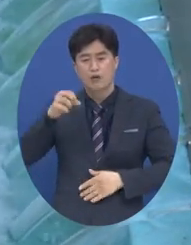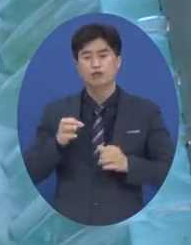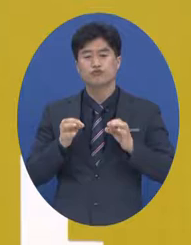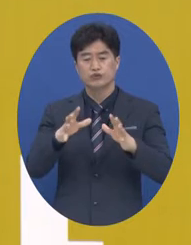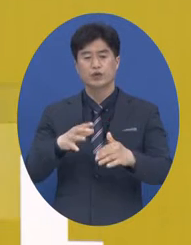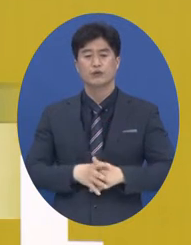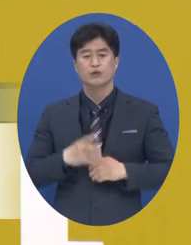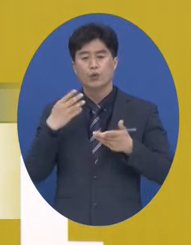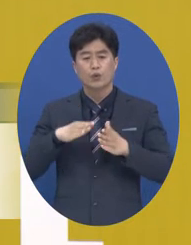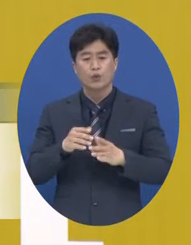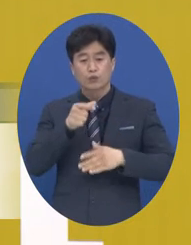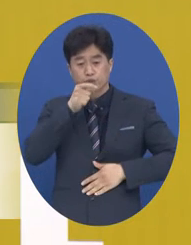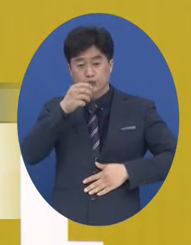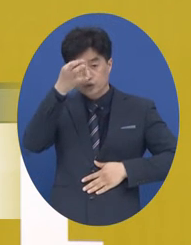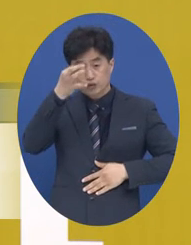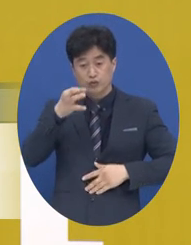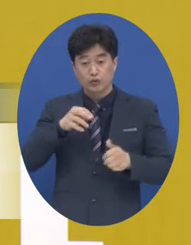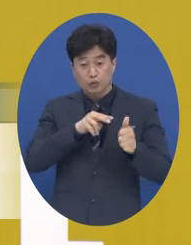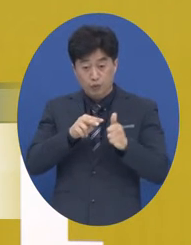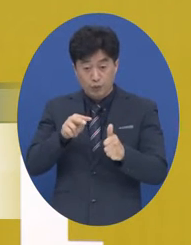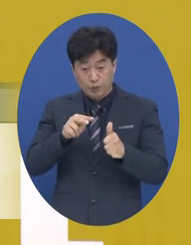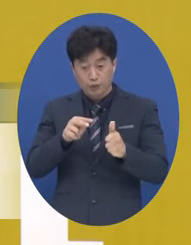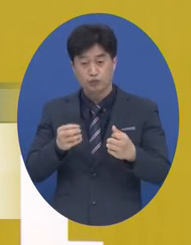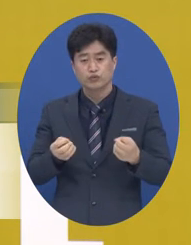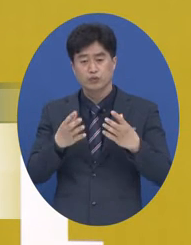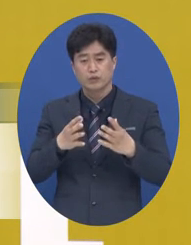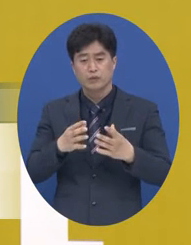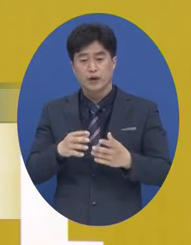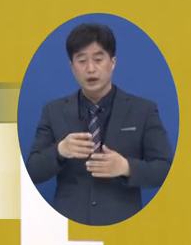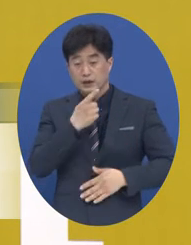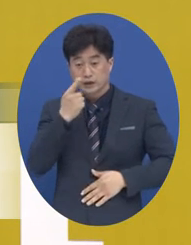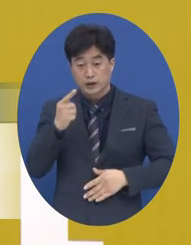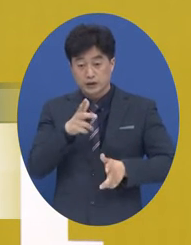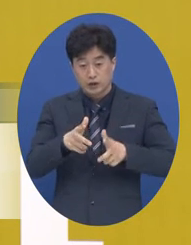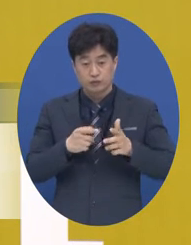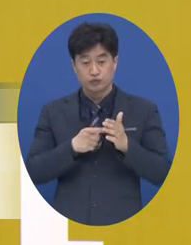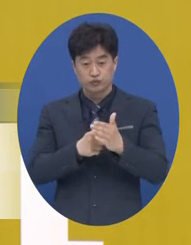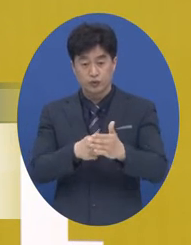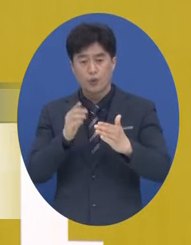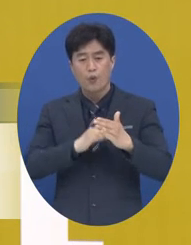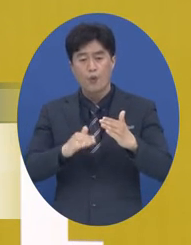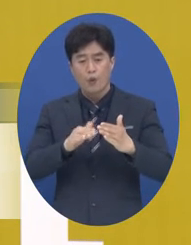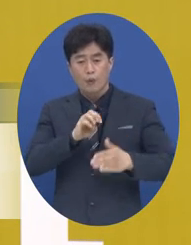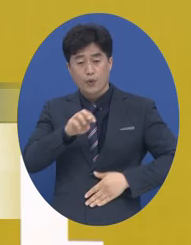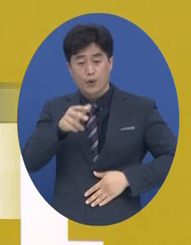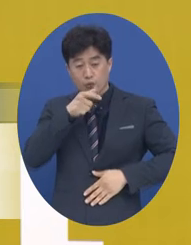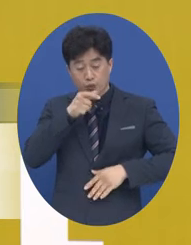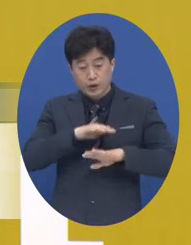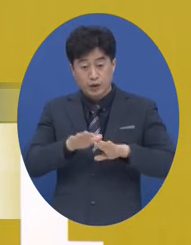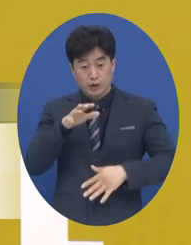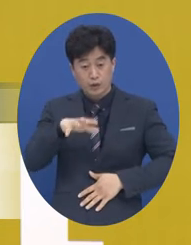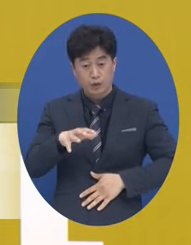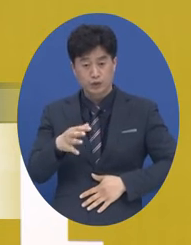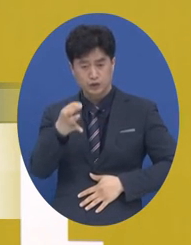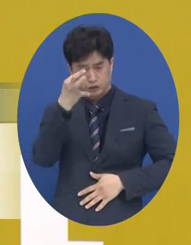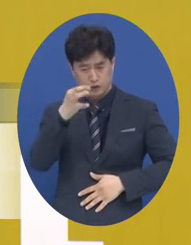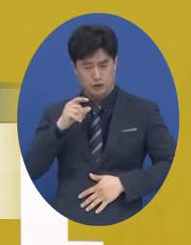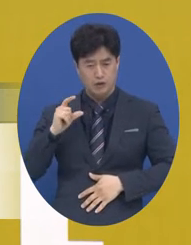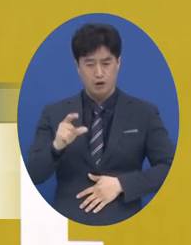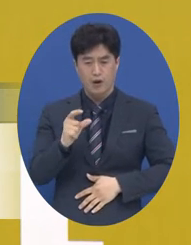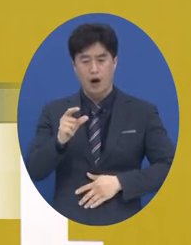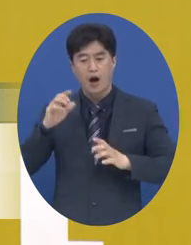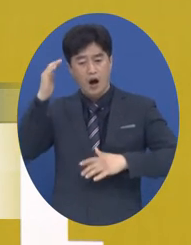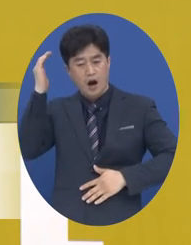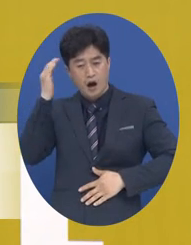합니다 경제도 물 기술 콘테스트 투어 실증 와 사업을 추진하여 00 하수처리장 기능도